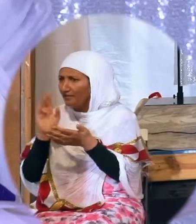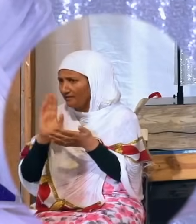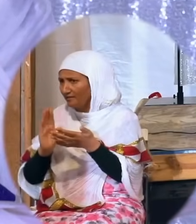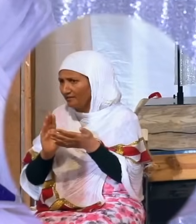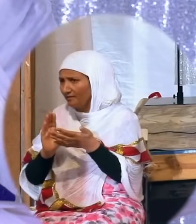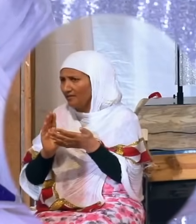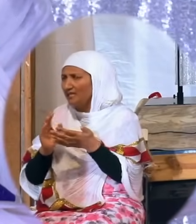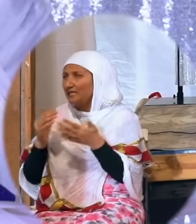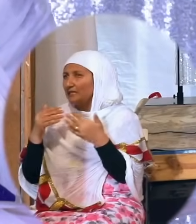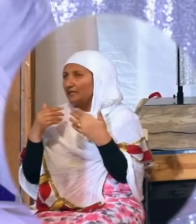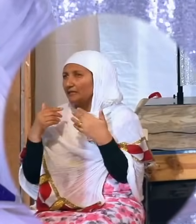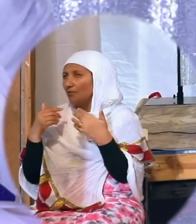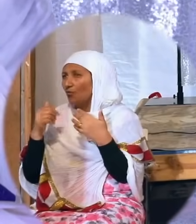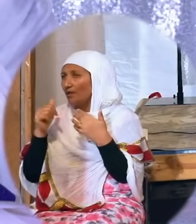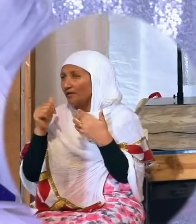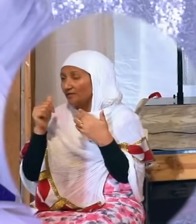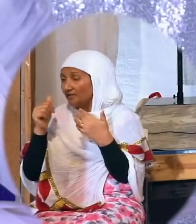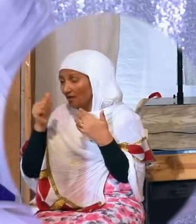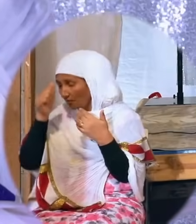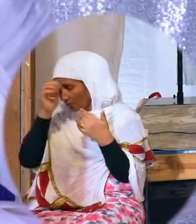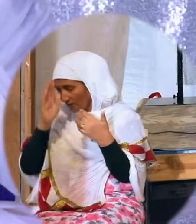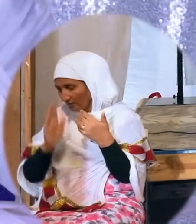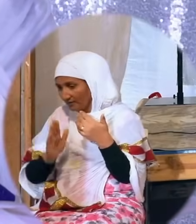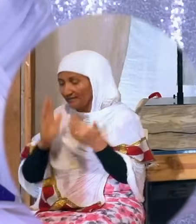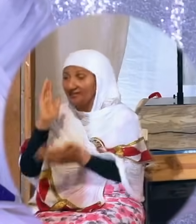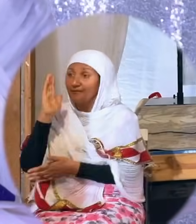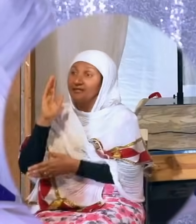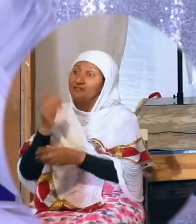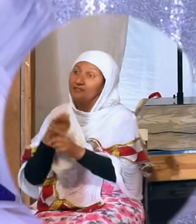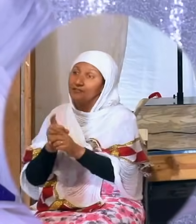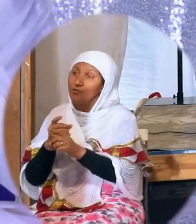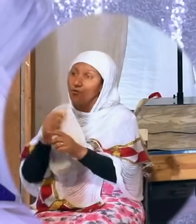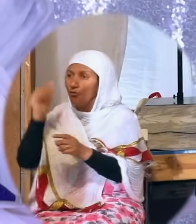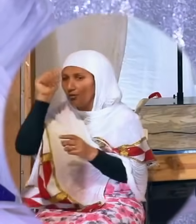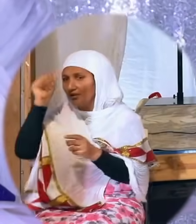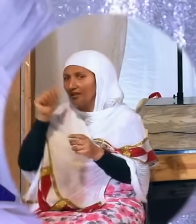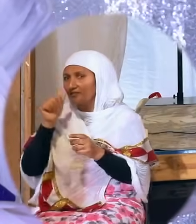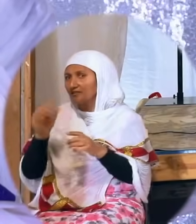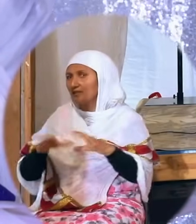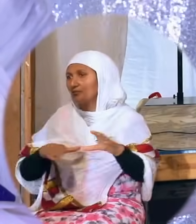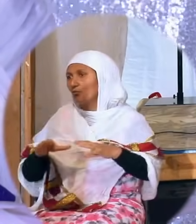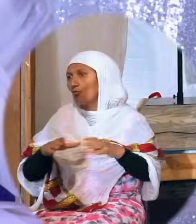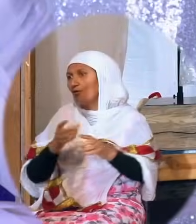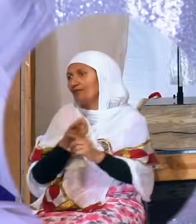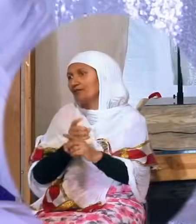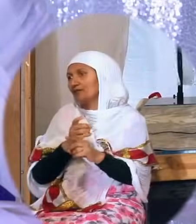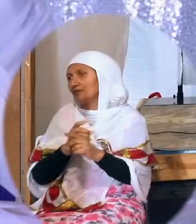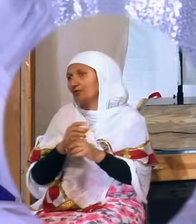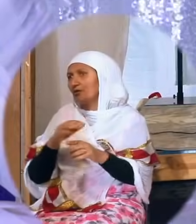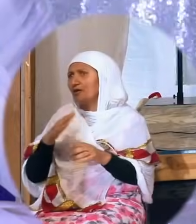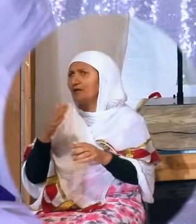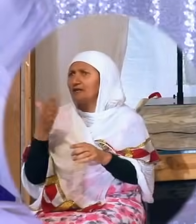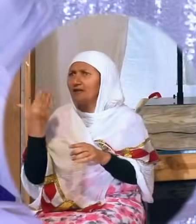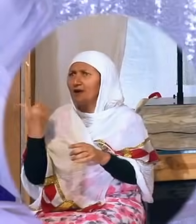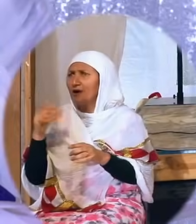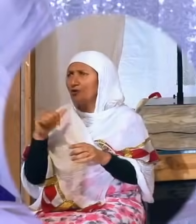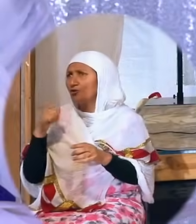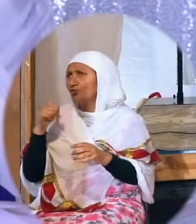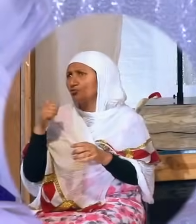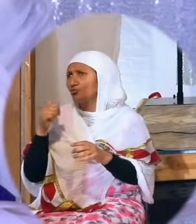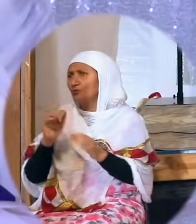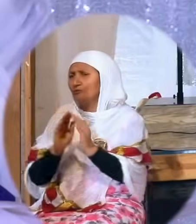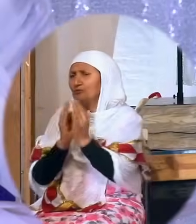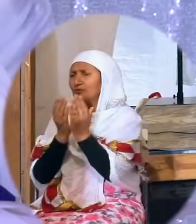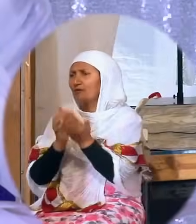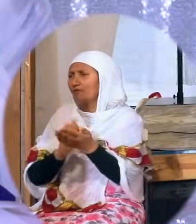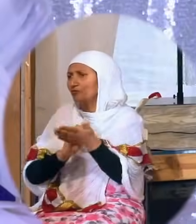ሲፈጥረው ወንድና ሴት አድርጎ ፈጠራቸው እና ሌሎች ደግሞ መጽሐፍ ቅዱስን